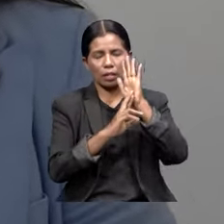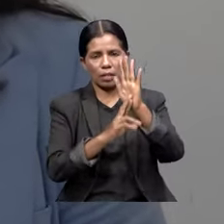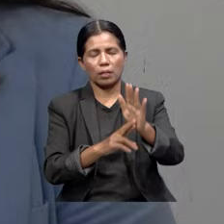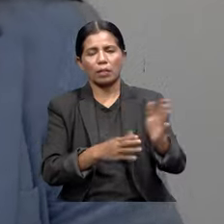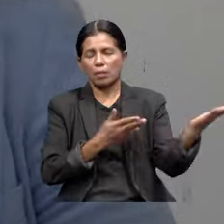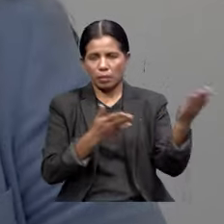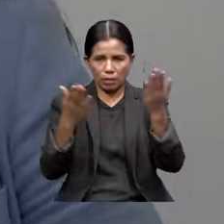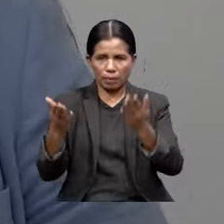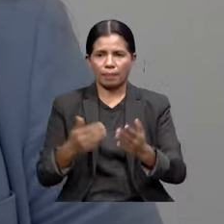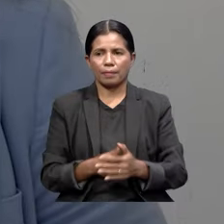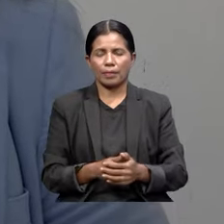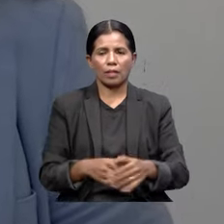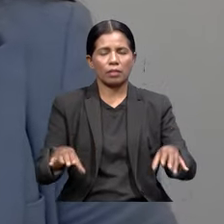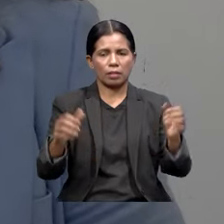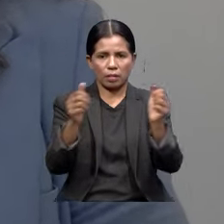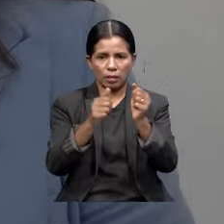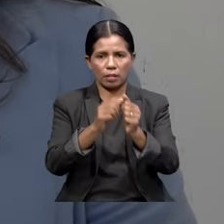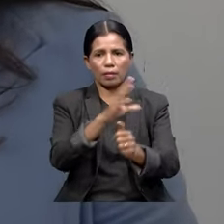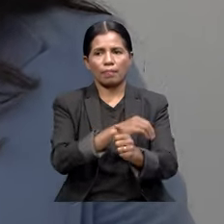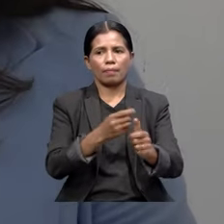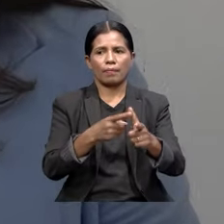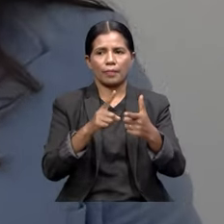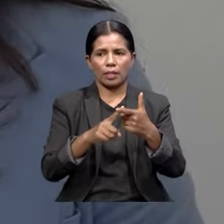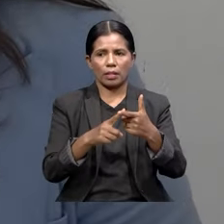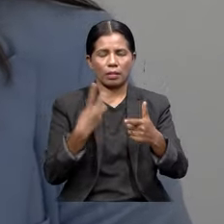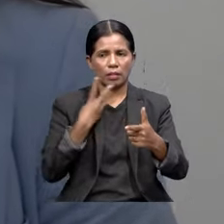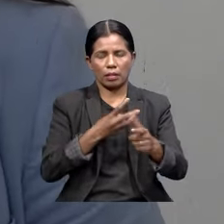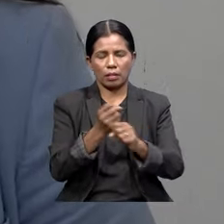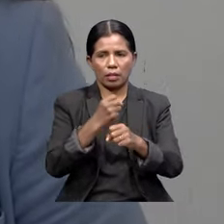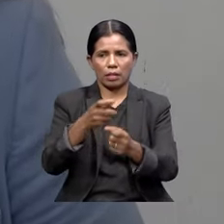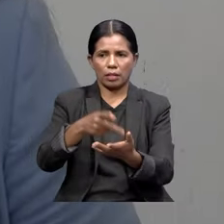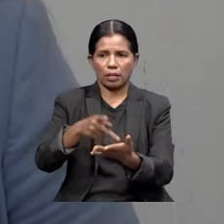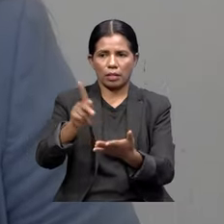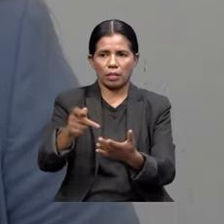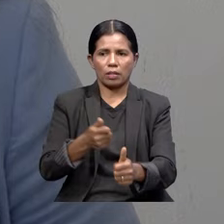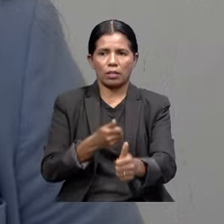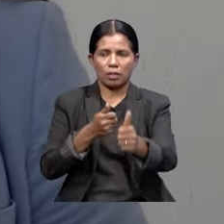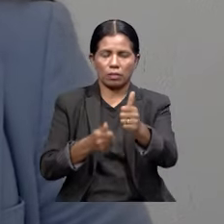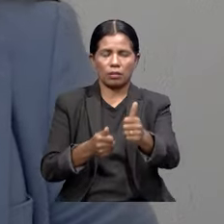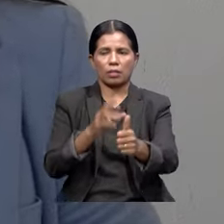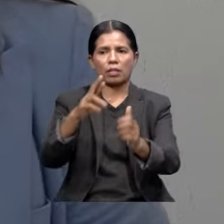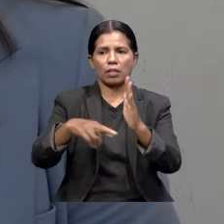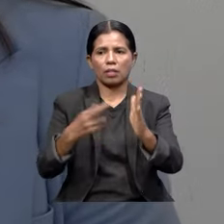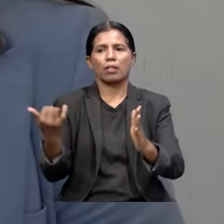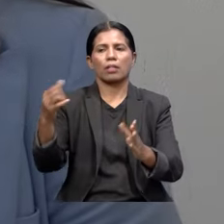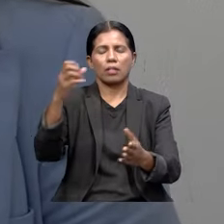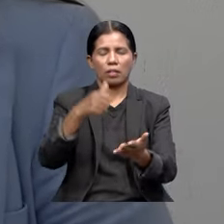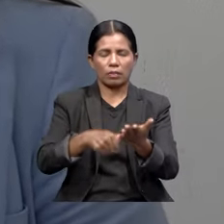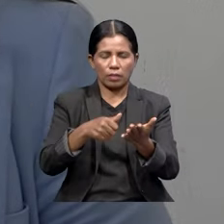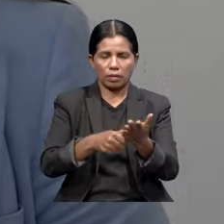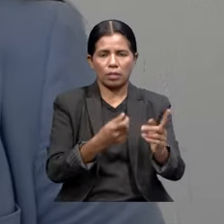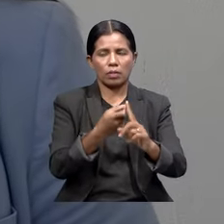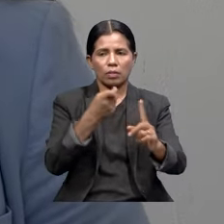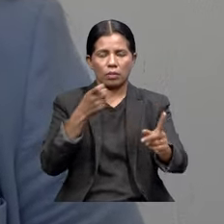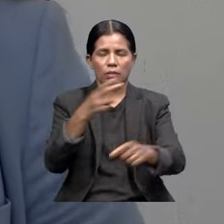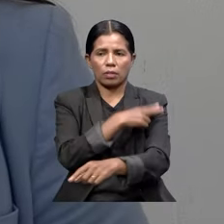mai en coronasa o junta america i repo shi te halo pagamento tuir faturas ou invoice ne be mak mai usi